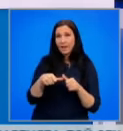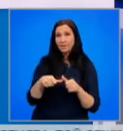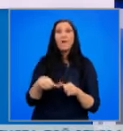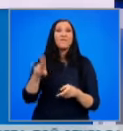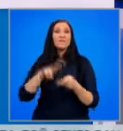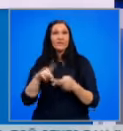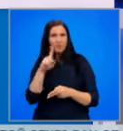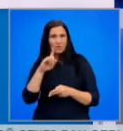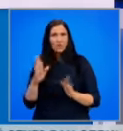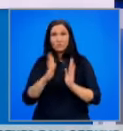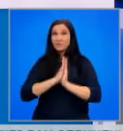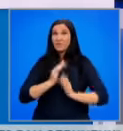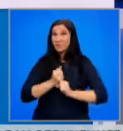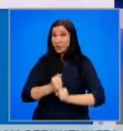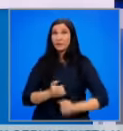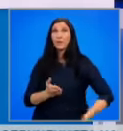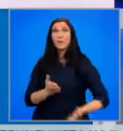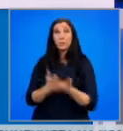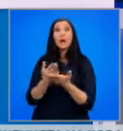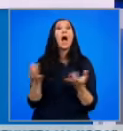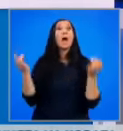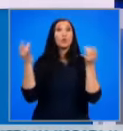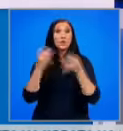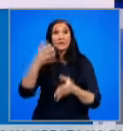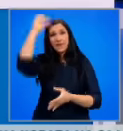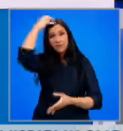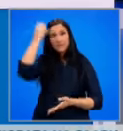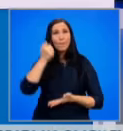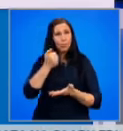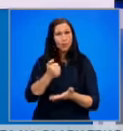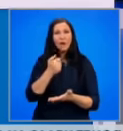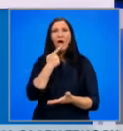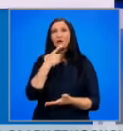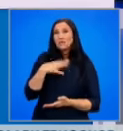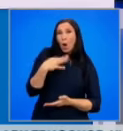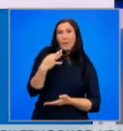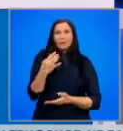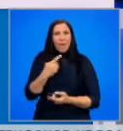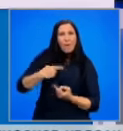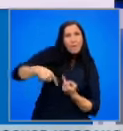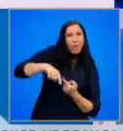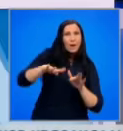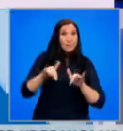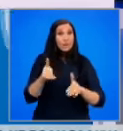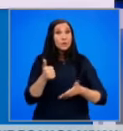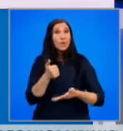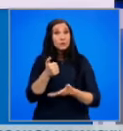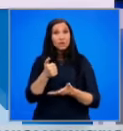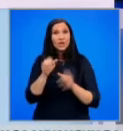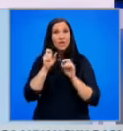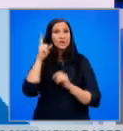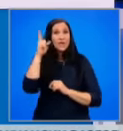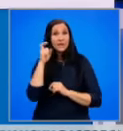още веднъж призова депутатите да подкрепят актуализацията на държавния бюджет. За опасности покрай приемането на бюджета обаче